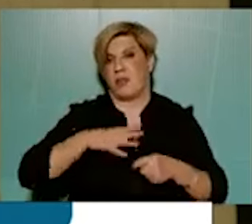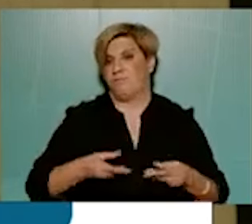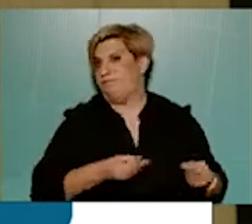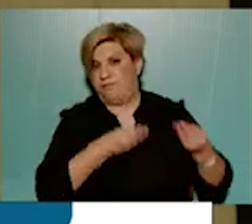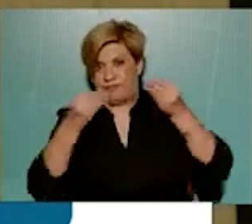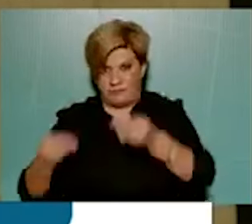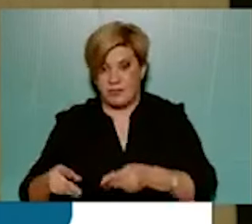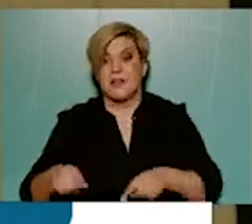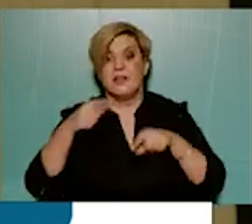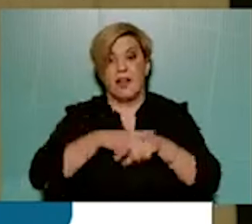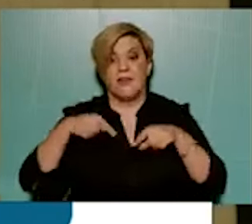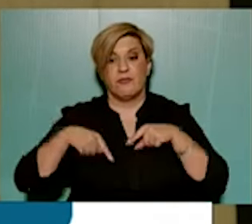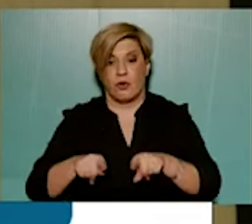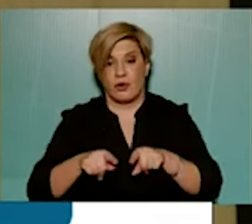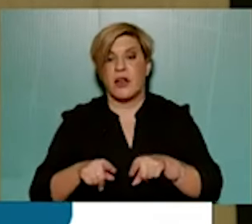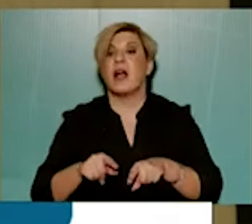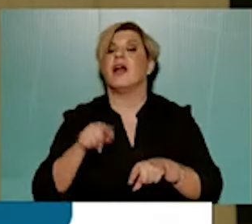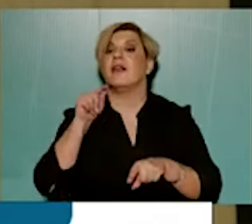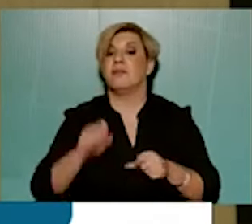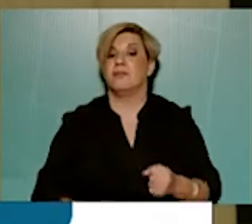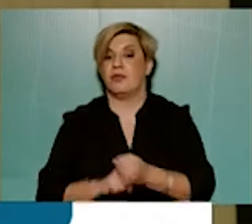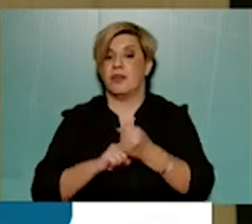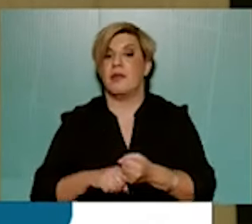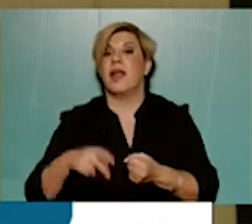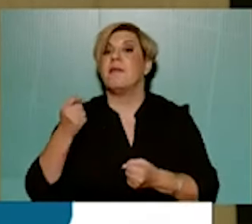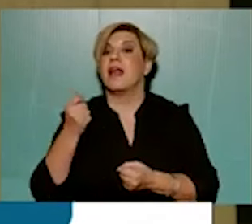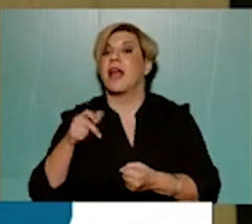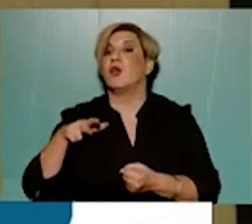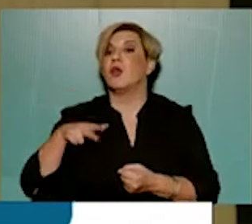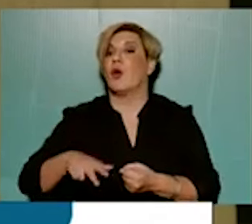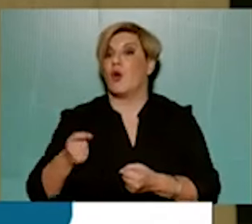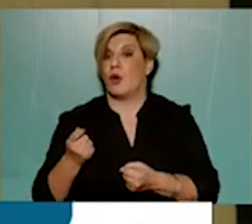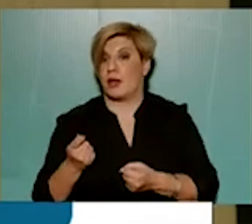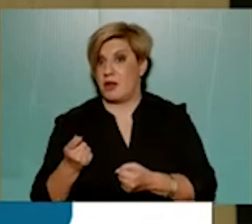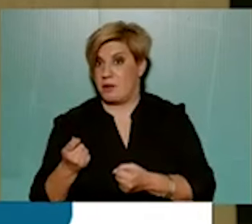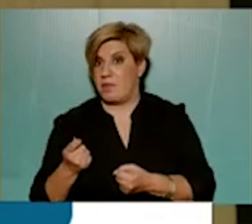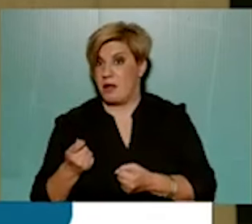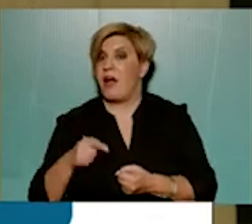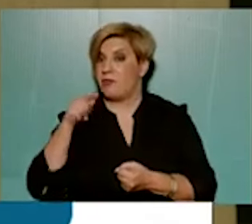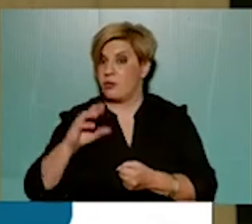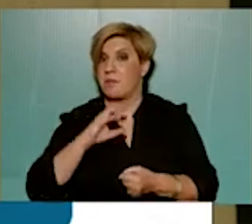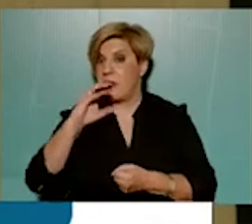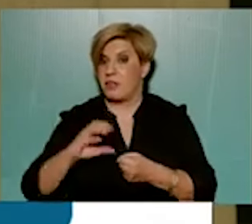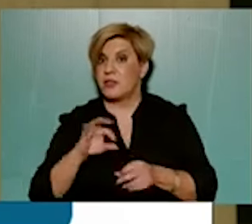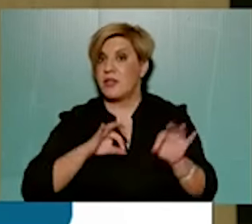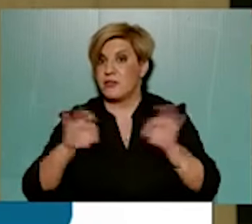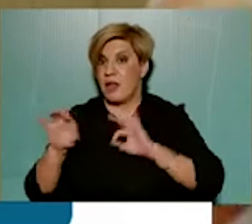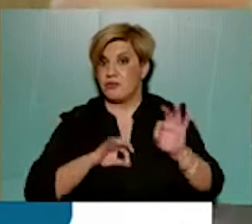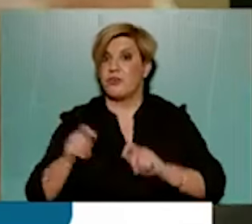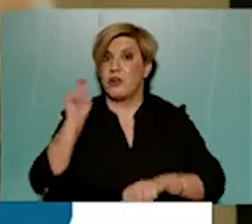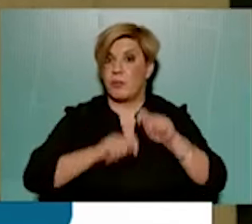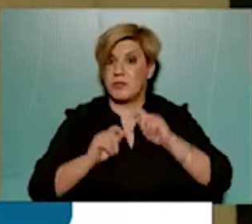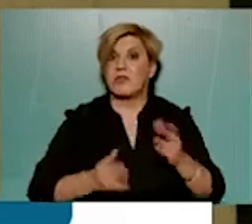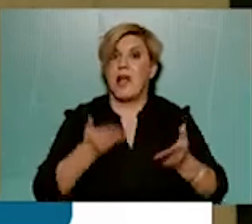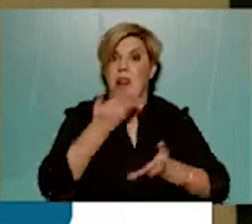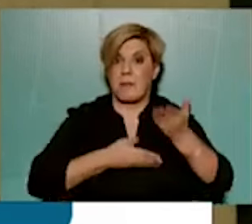ομίλους. Ταυτόχρονα αποτελεί πρόκληση η στήριξη με κρατικό χρήμα αυτών των επιχειρηματικών επενδύσεων που σχεδιάζονται για την υλοποίηση